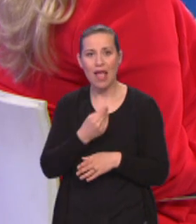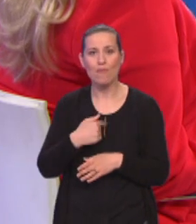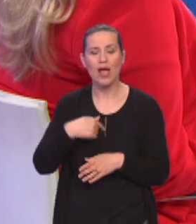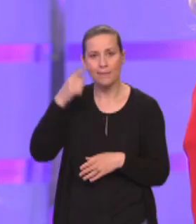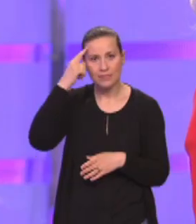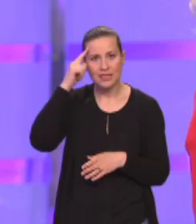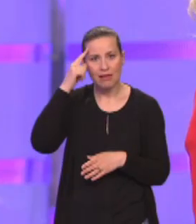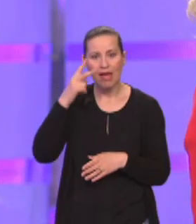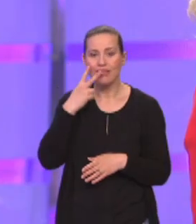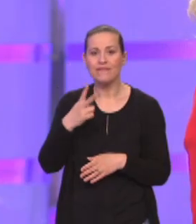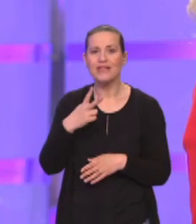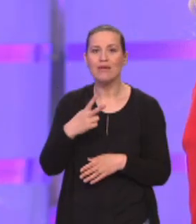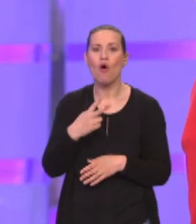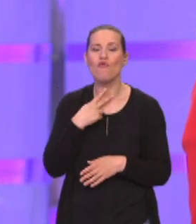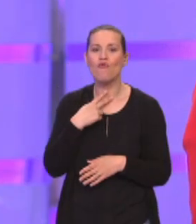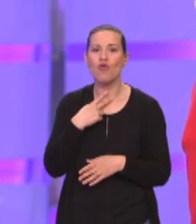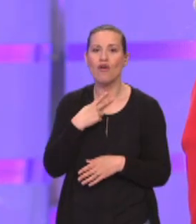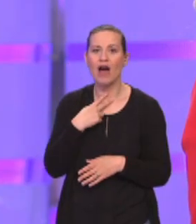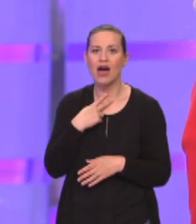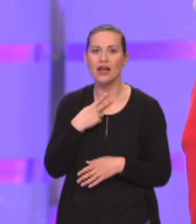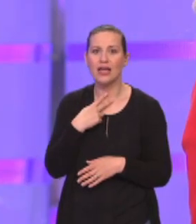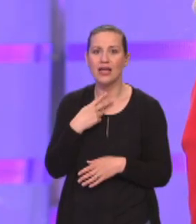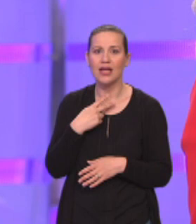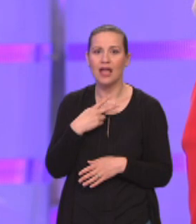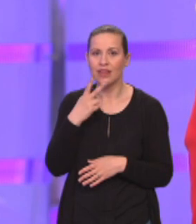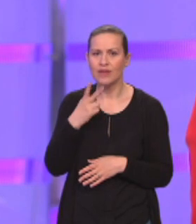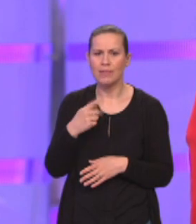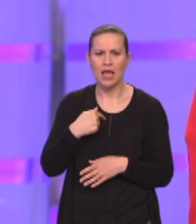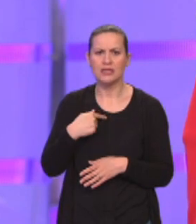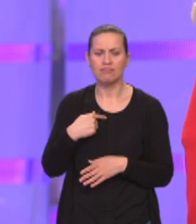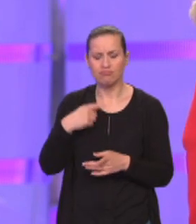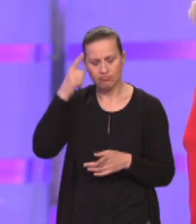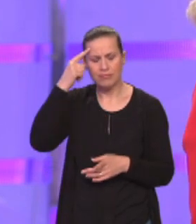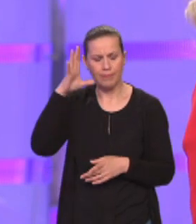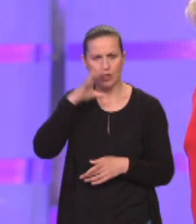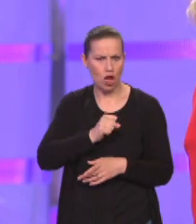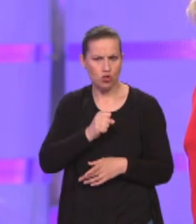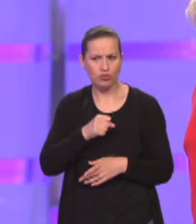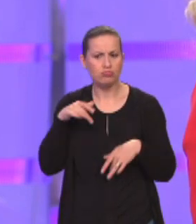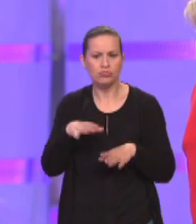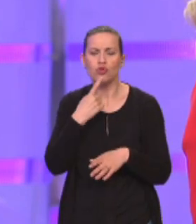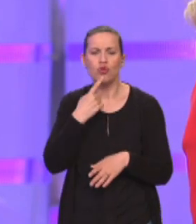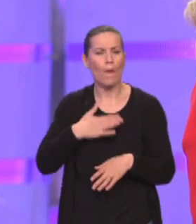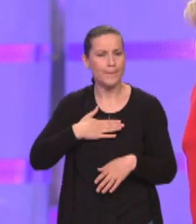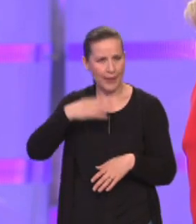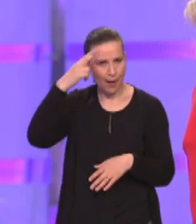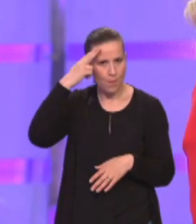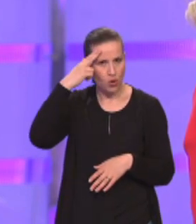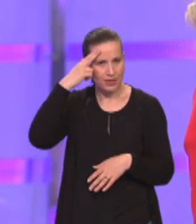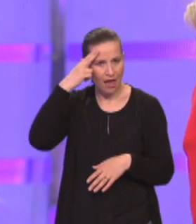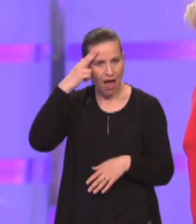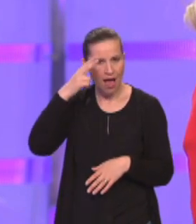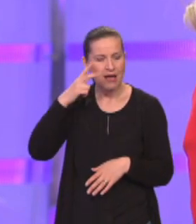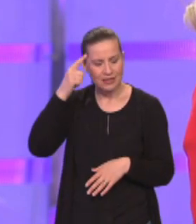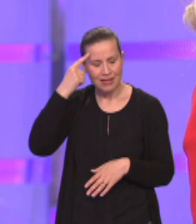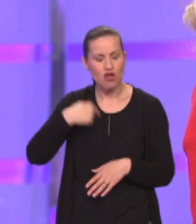da kad vidimo Vukovar i onda kad vidim, znate, ja se znam i na Ljutitku, ljudi koji me znaju i poznaju, na